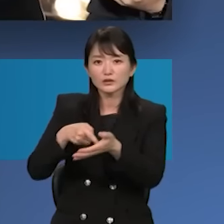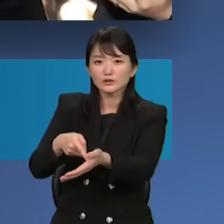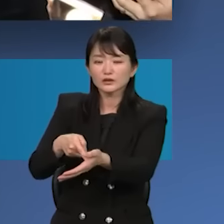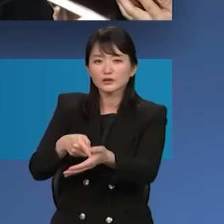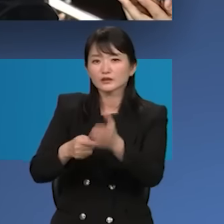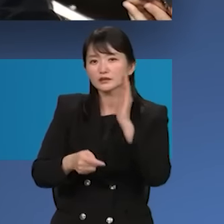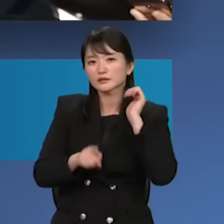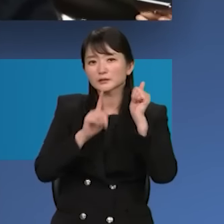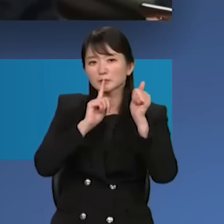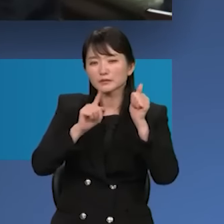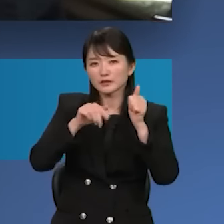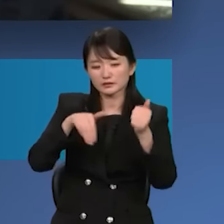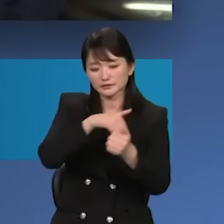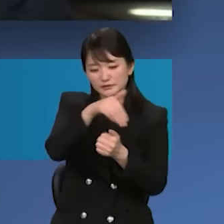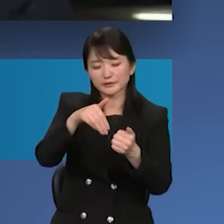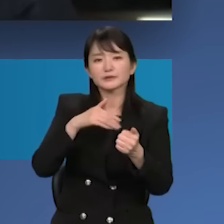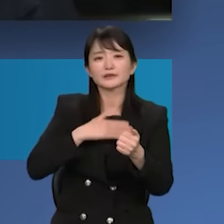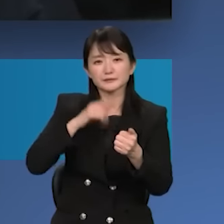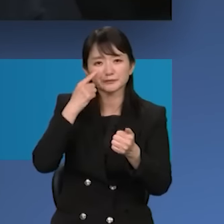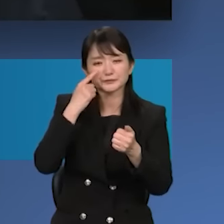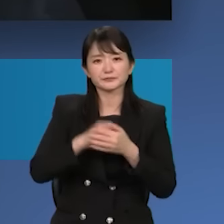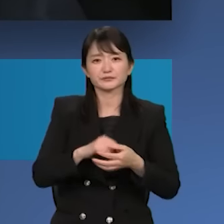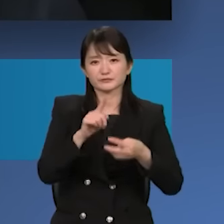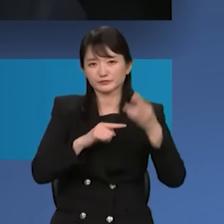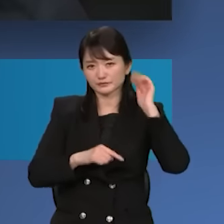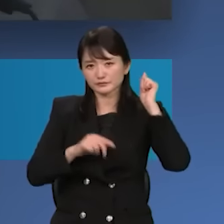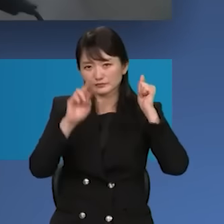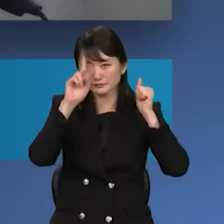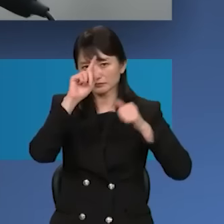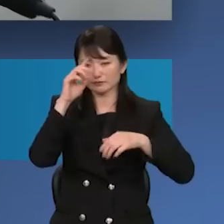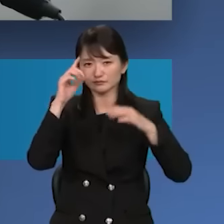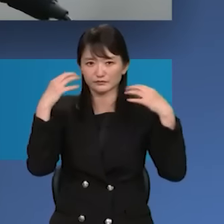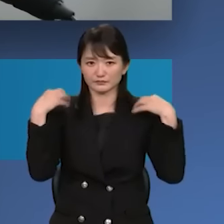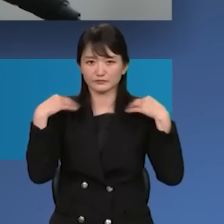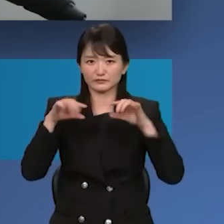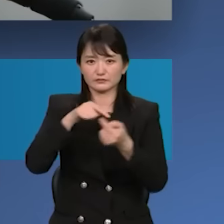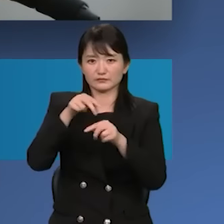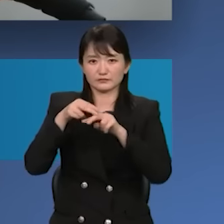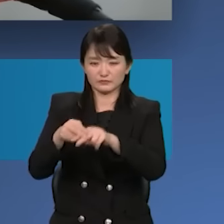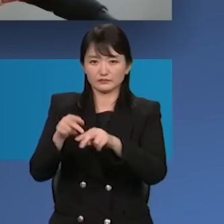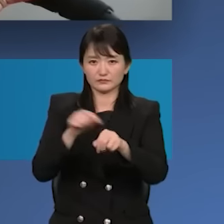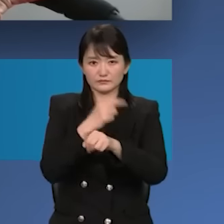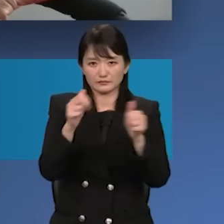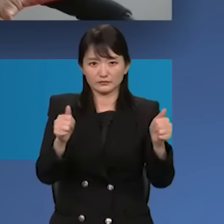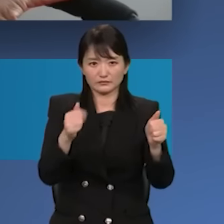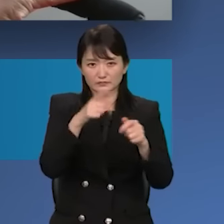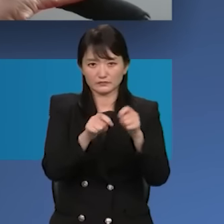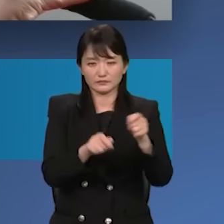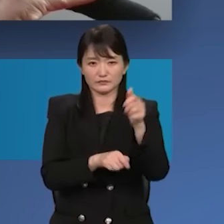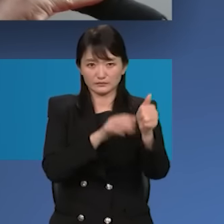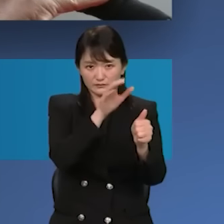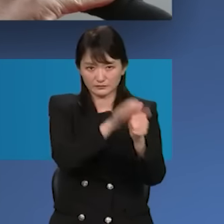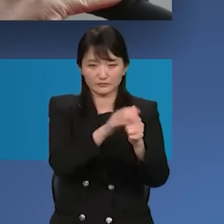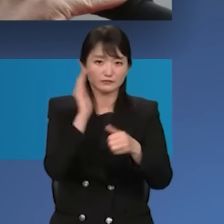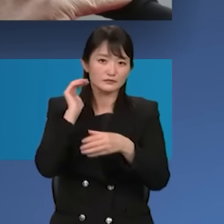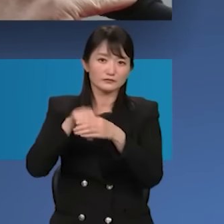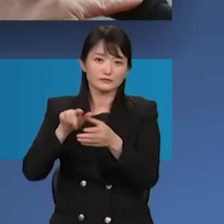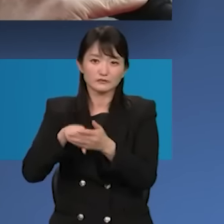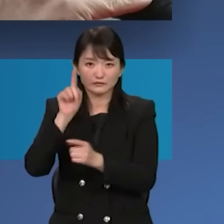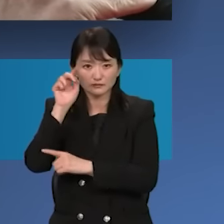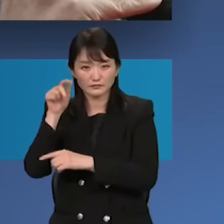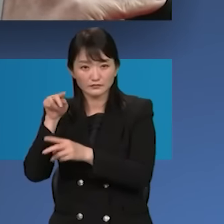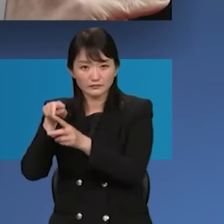발언을 짚어보겠습니다. 윤 대통령은 박근혜 정부 국정농단 특검에서 수사팀장을 맡았고 대선 때는 이재명